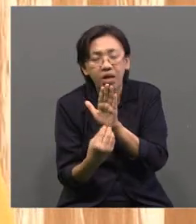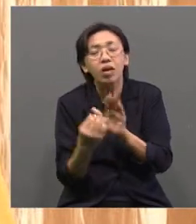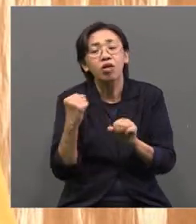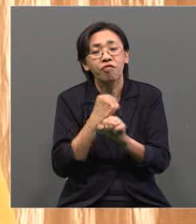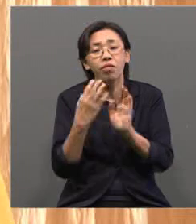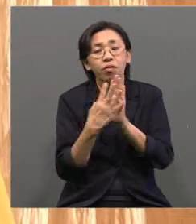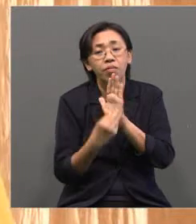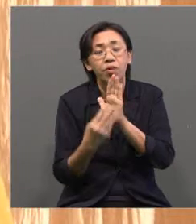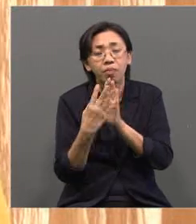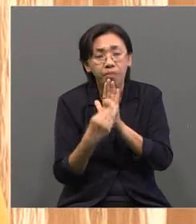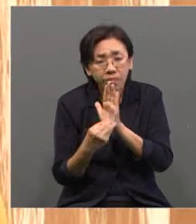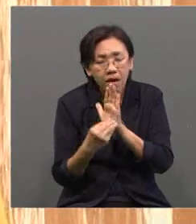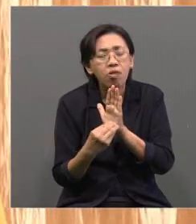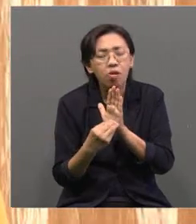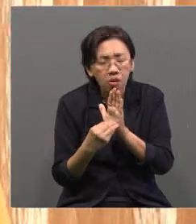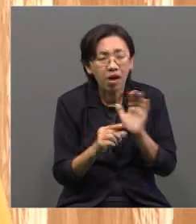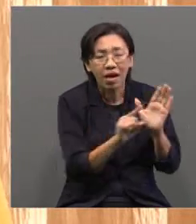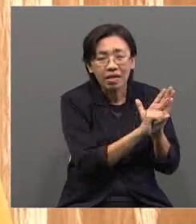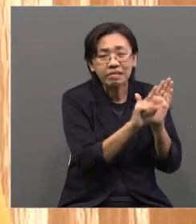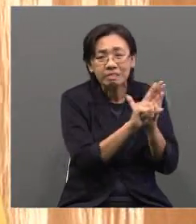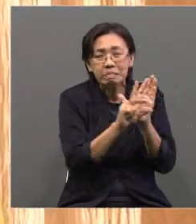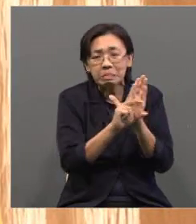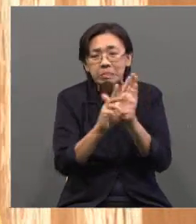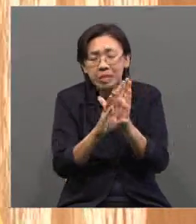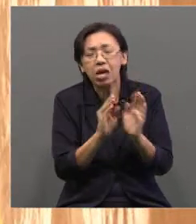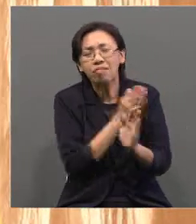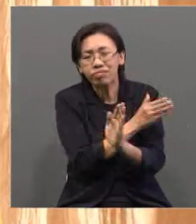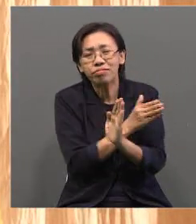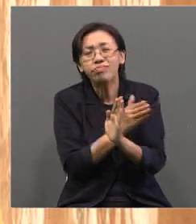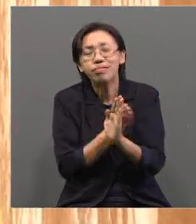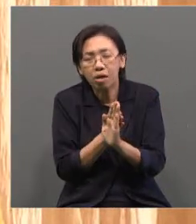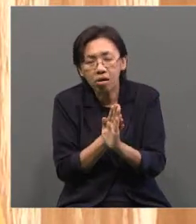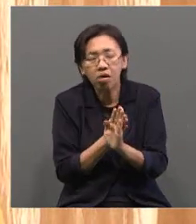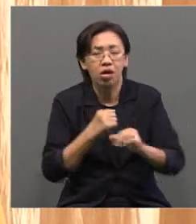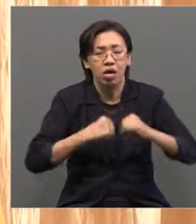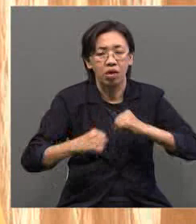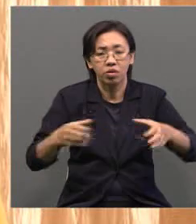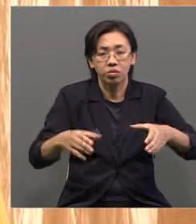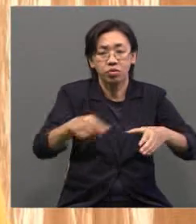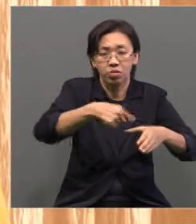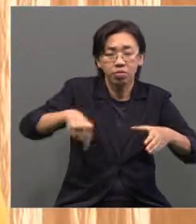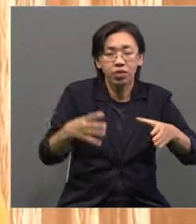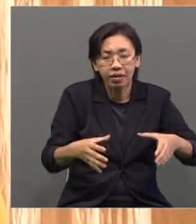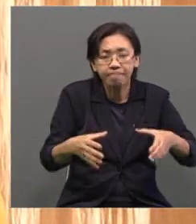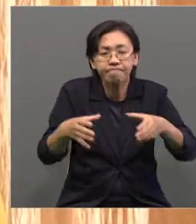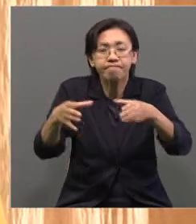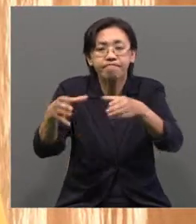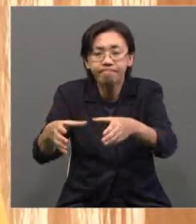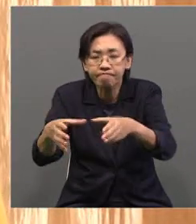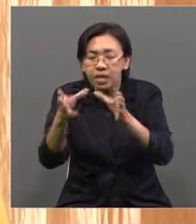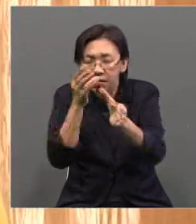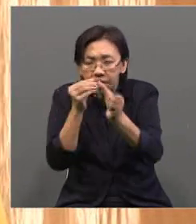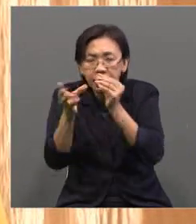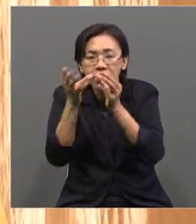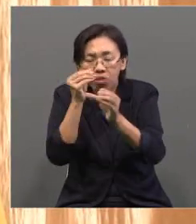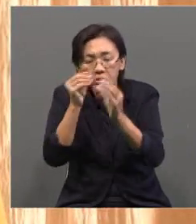รมในแต่ละครั้งก็จะมีการนำเอาบรรดาเยาวชนเหล่านี้ไปเรียนรู้